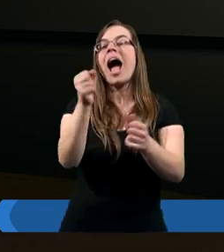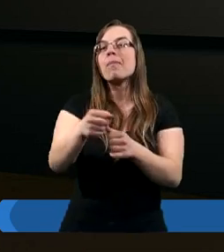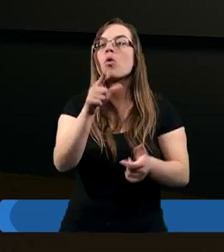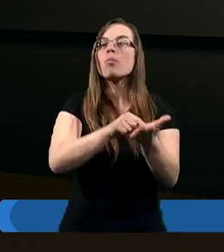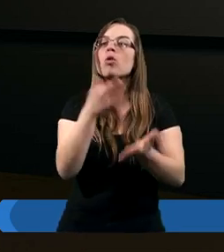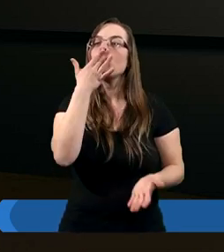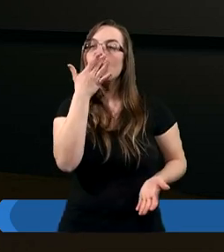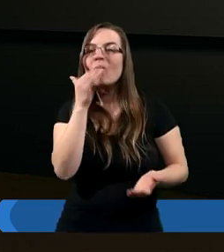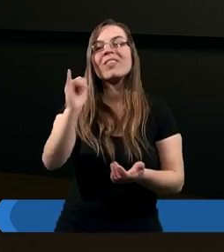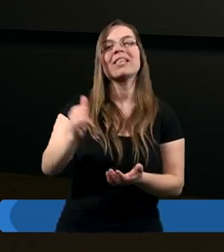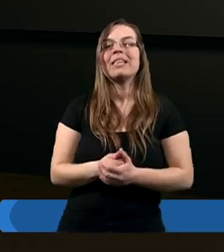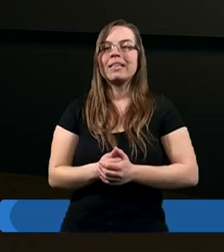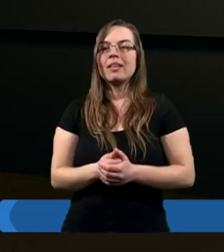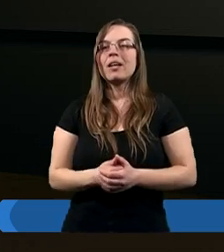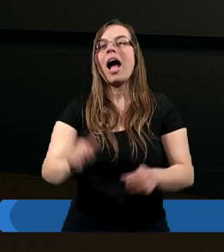Piotr mówi,